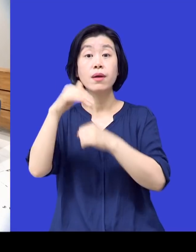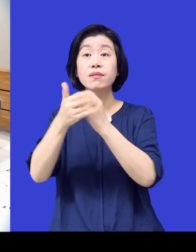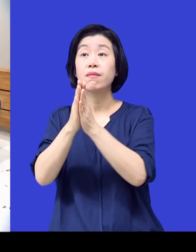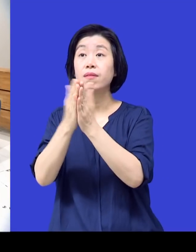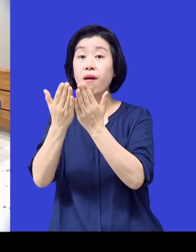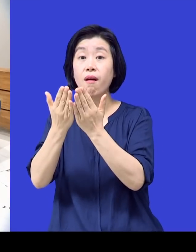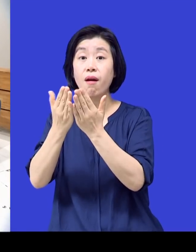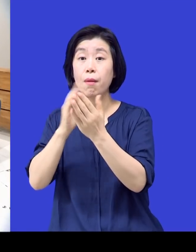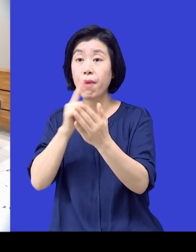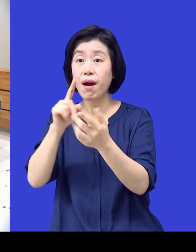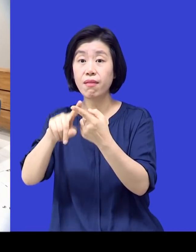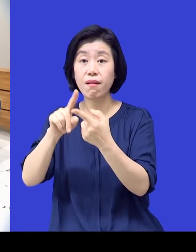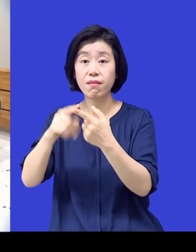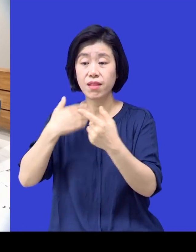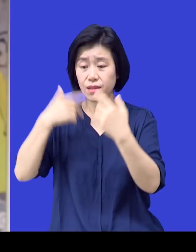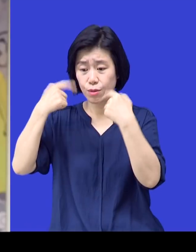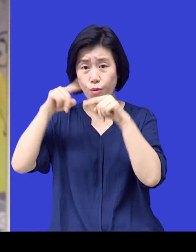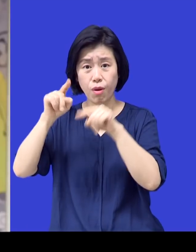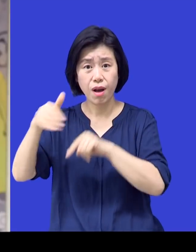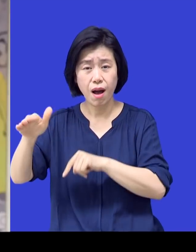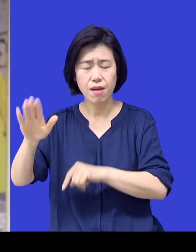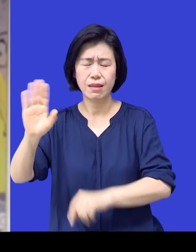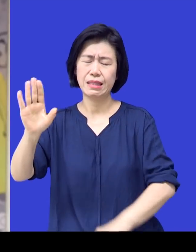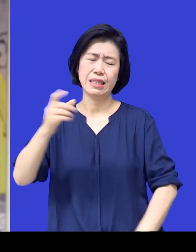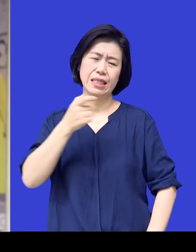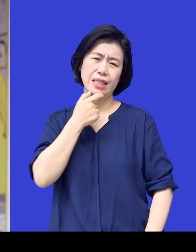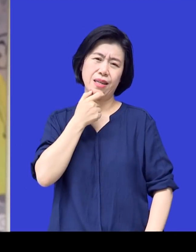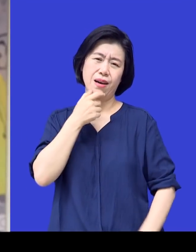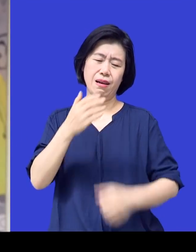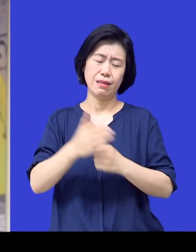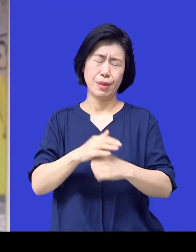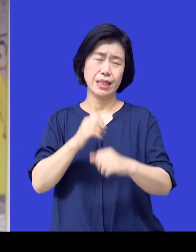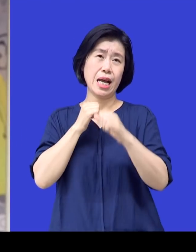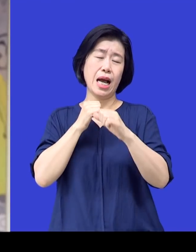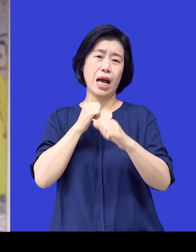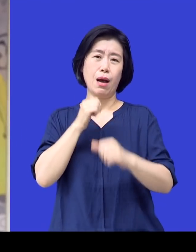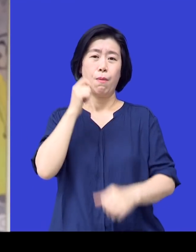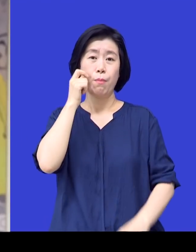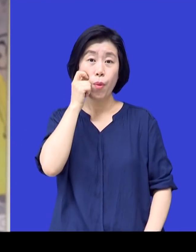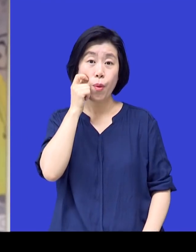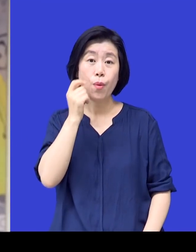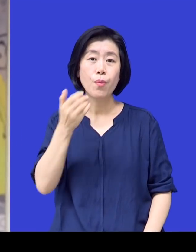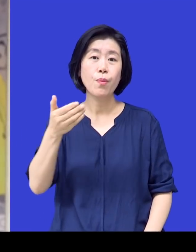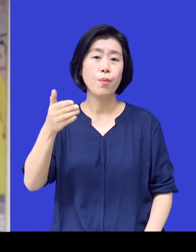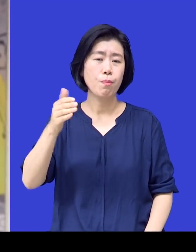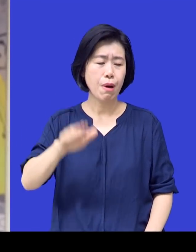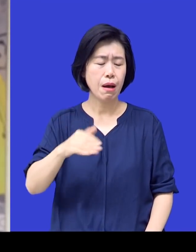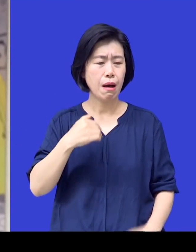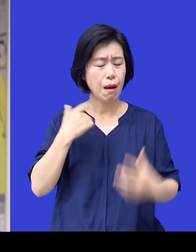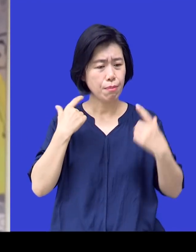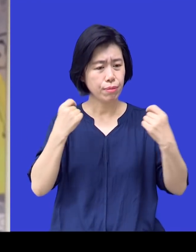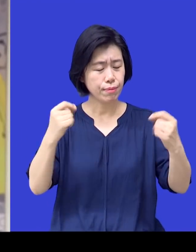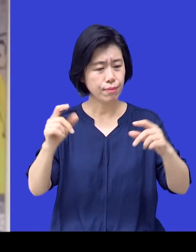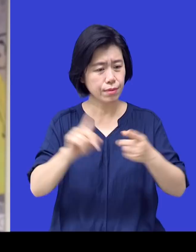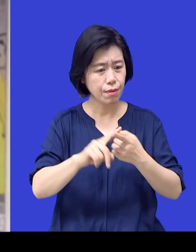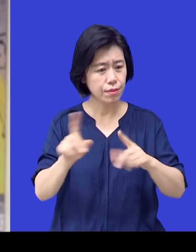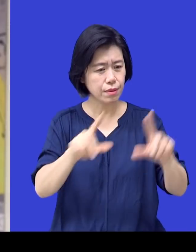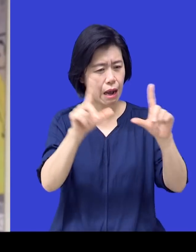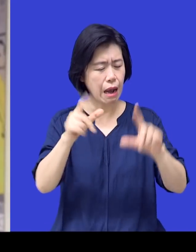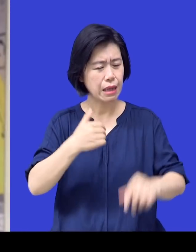지옥 갈까 봐. 예. 예. 그래서 하여튼간 자살은 못하지만 난 이렇게 사는 건 너무 싫다.